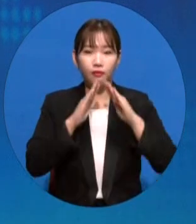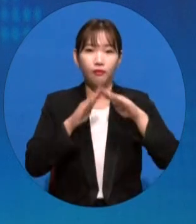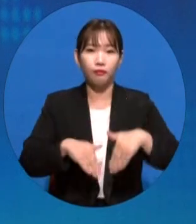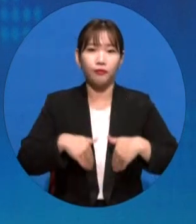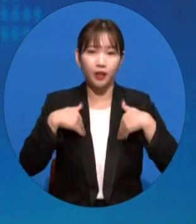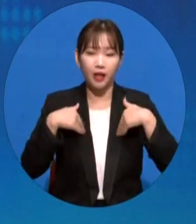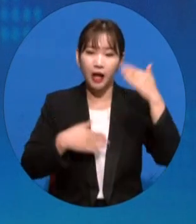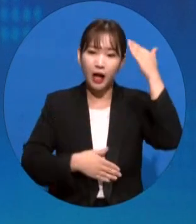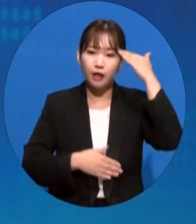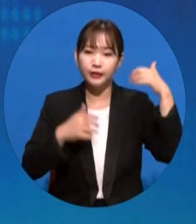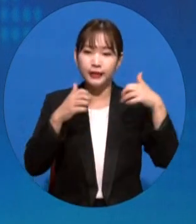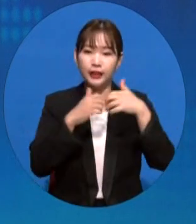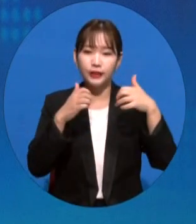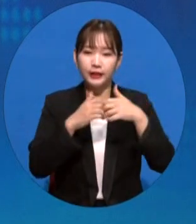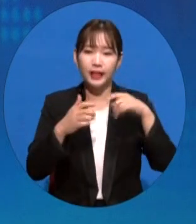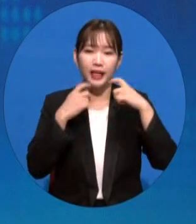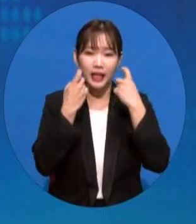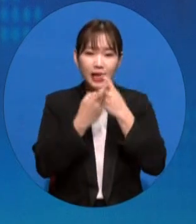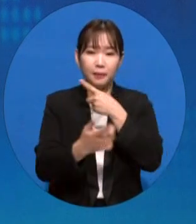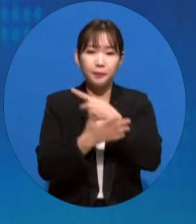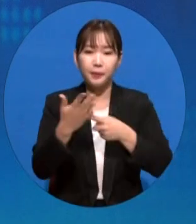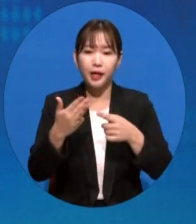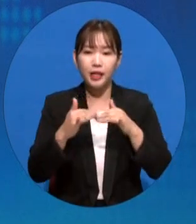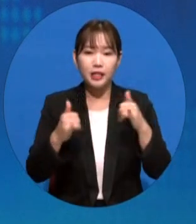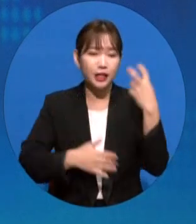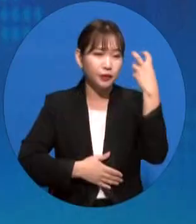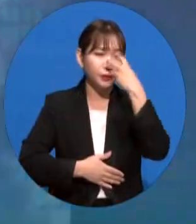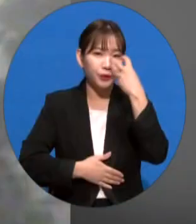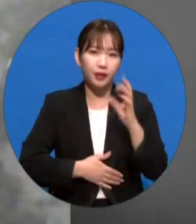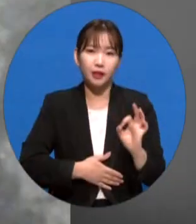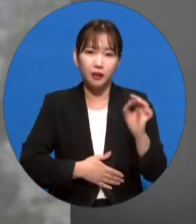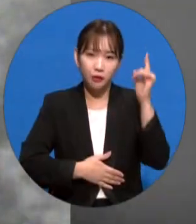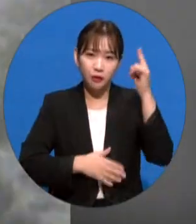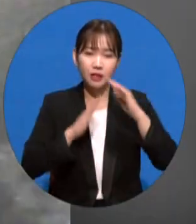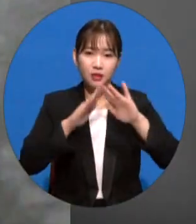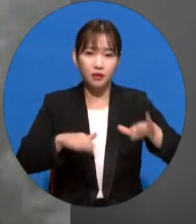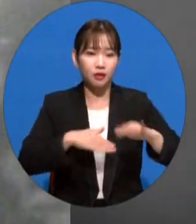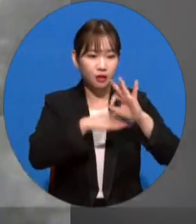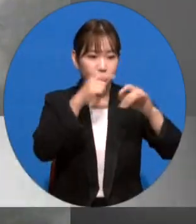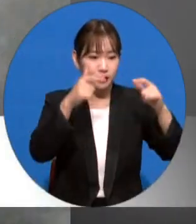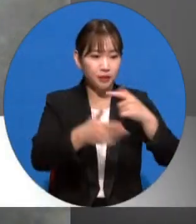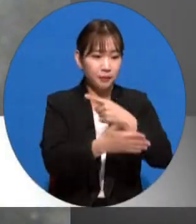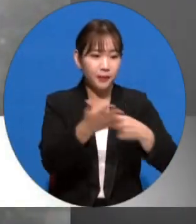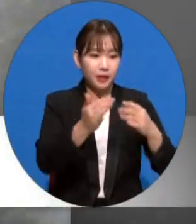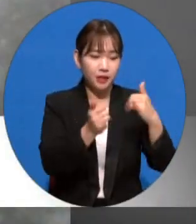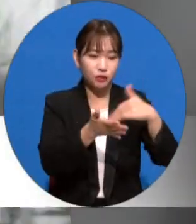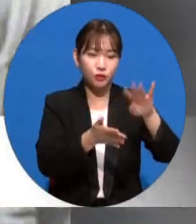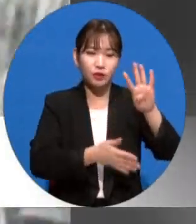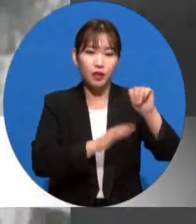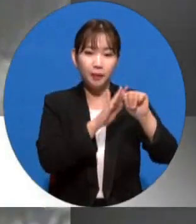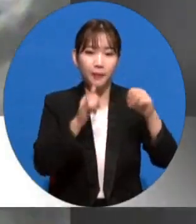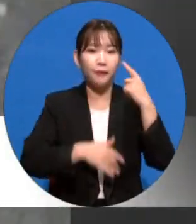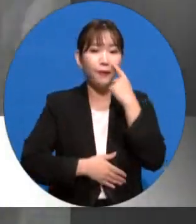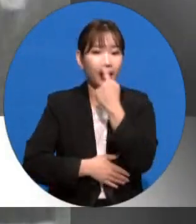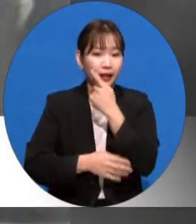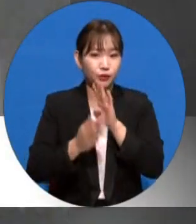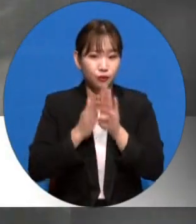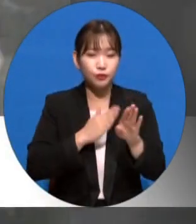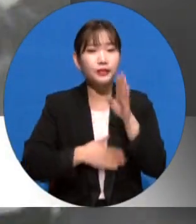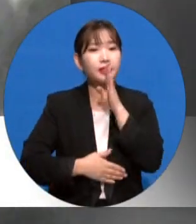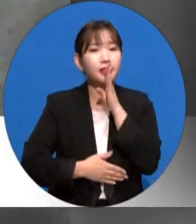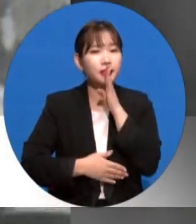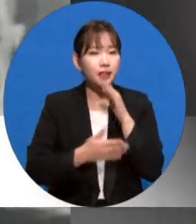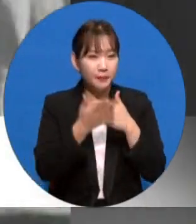전라남도가 한국전쟁 민간인 희생자 실태 조사로 전남 서부 지역 희생자 4만여 명을 확인해